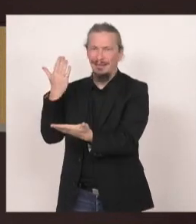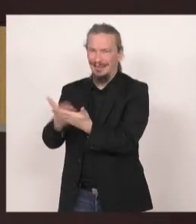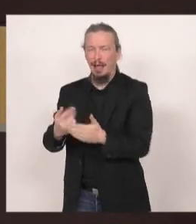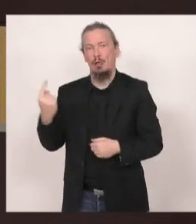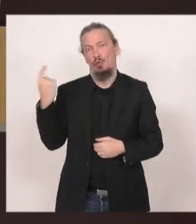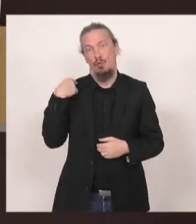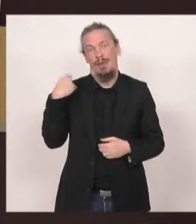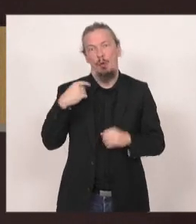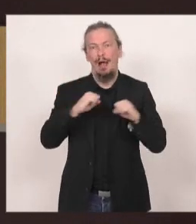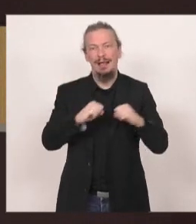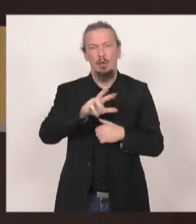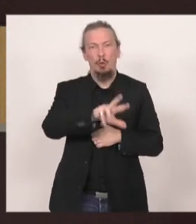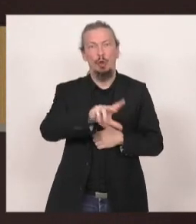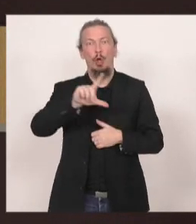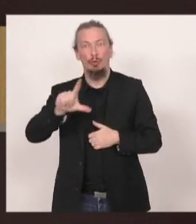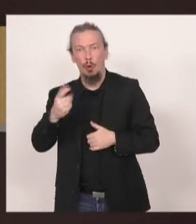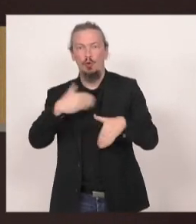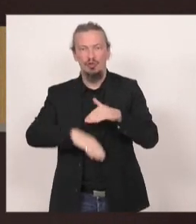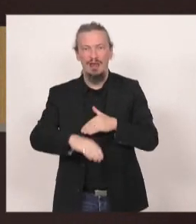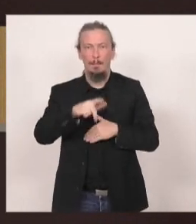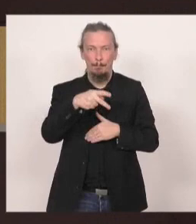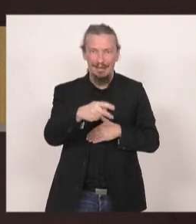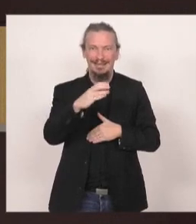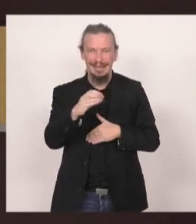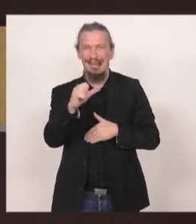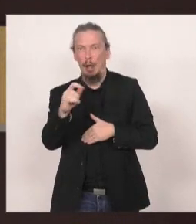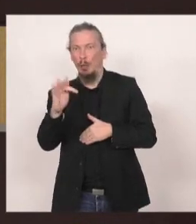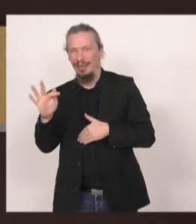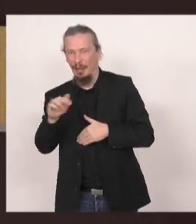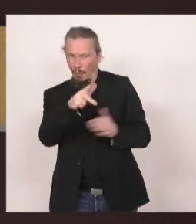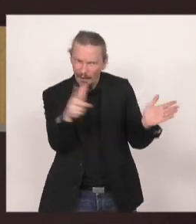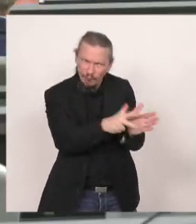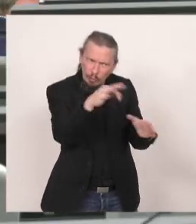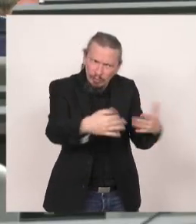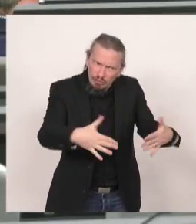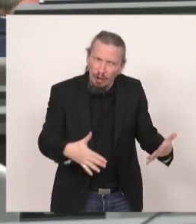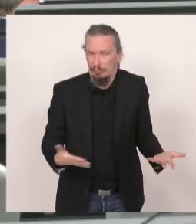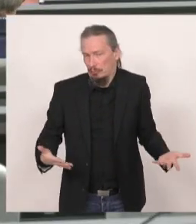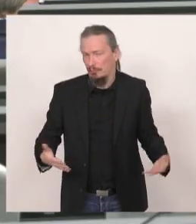plan climat, air, énergie territoriale que vous avez voté avec nous. Voilà, merci.